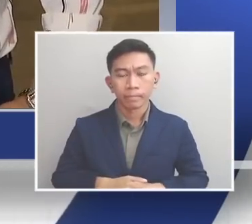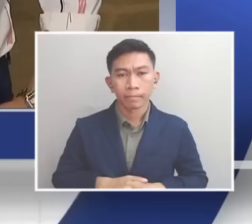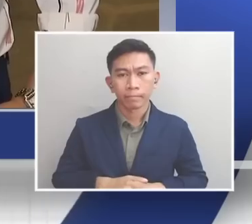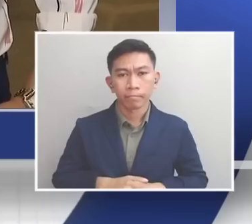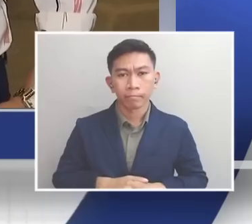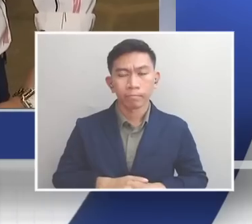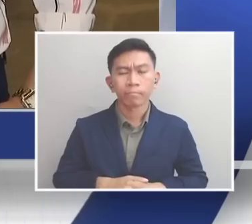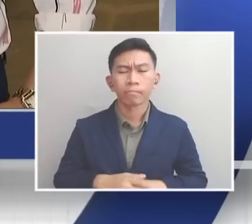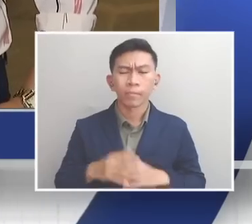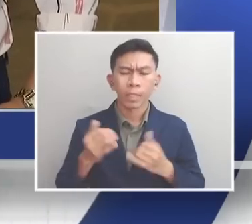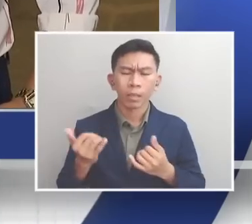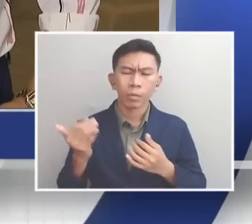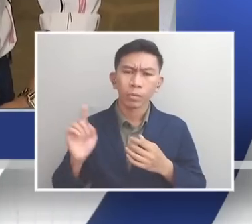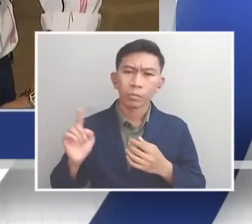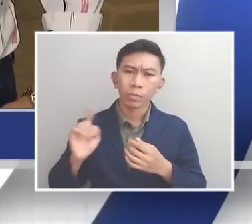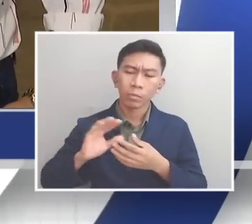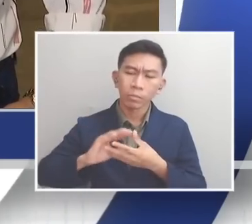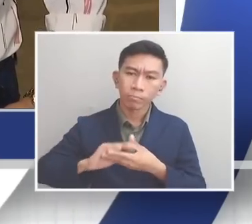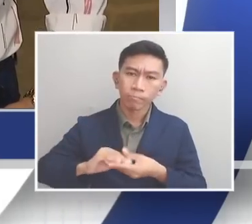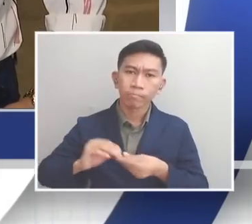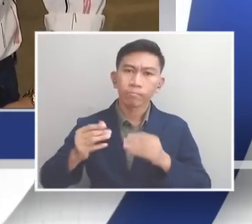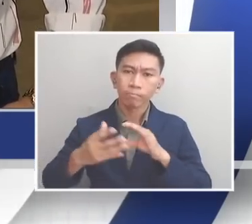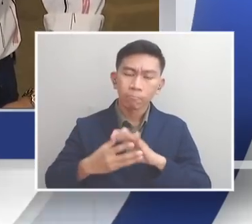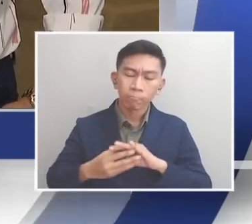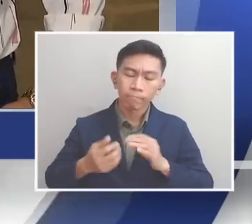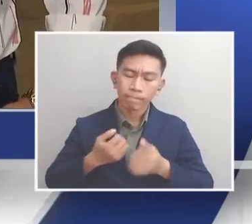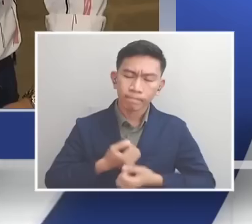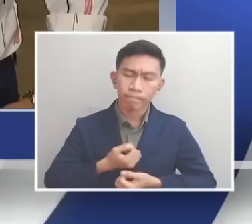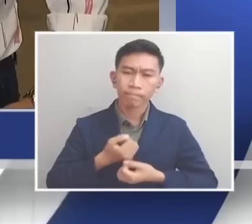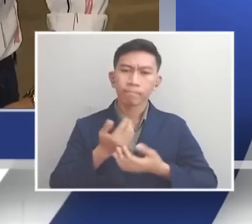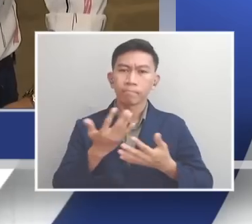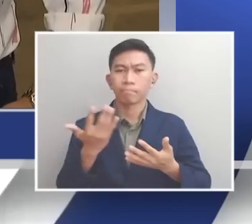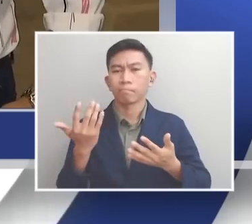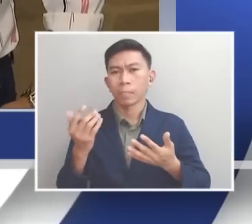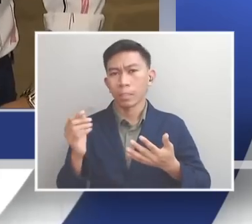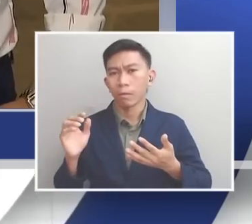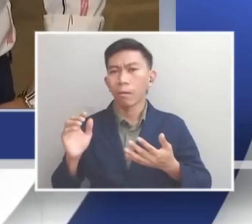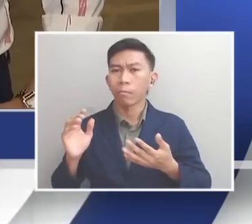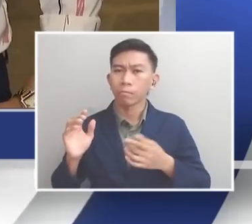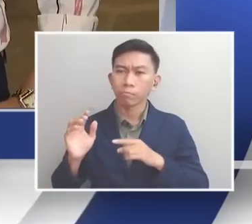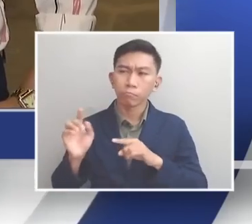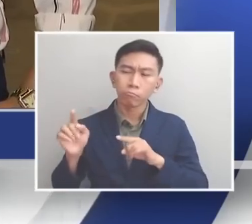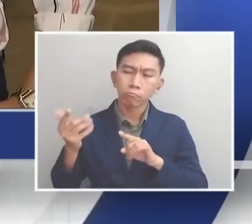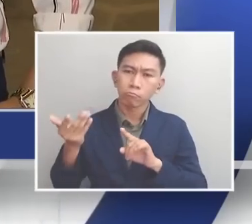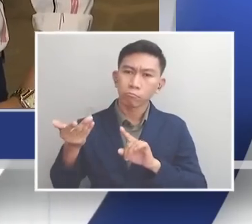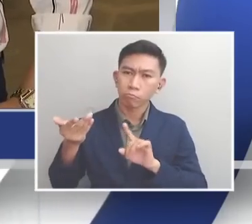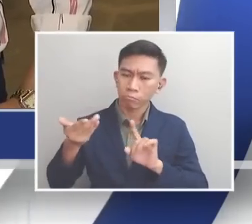na naibahagi dyan na higit na nagpakilala kay Capong Biazon sa publiko?